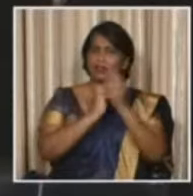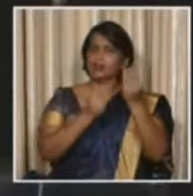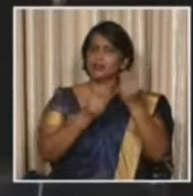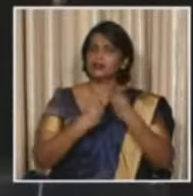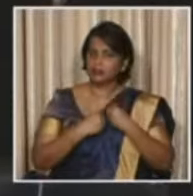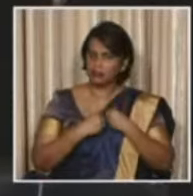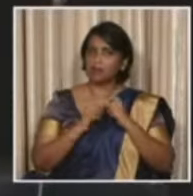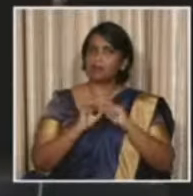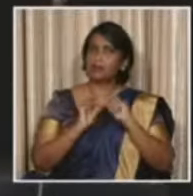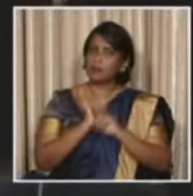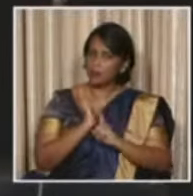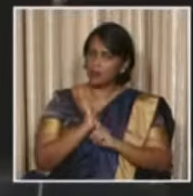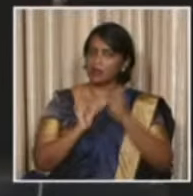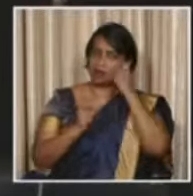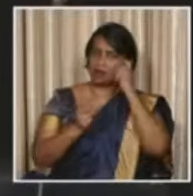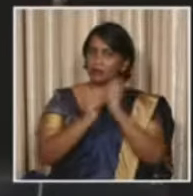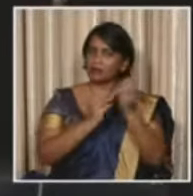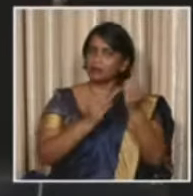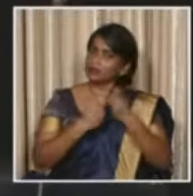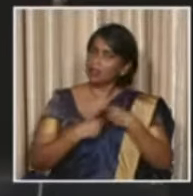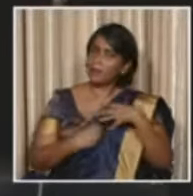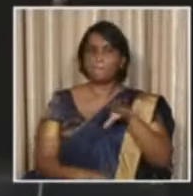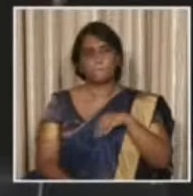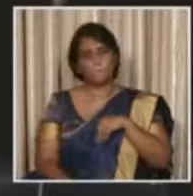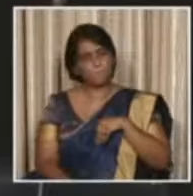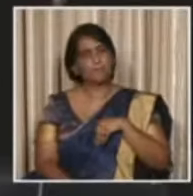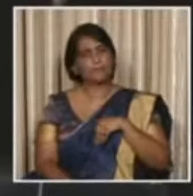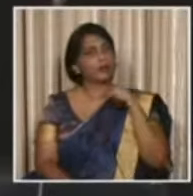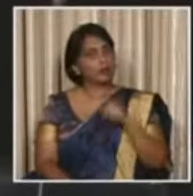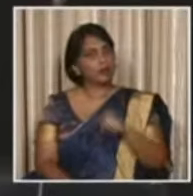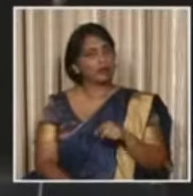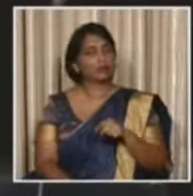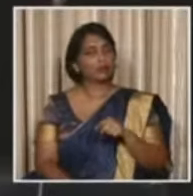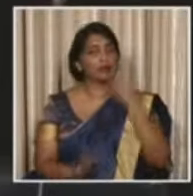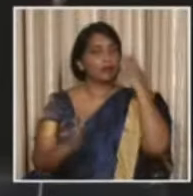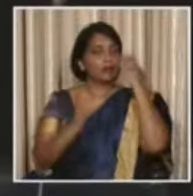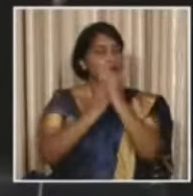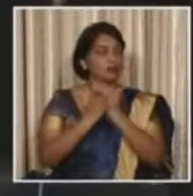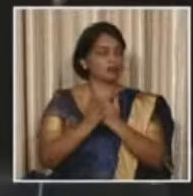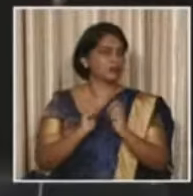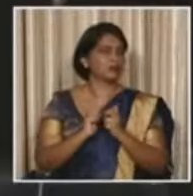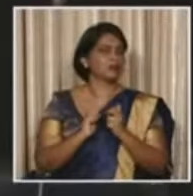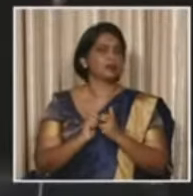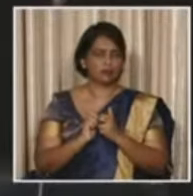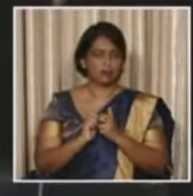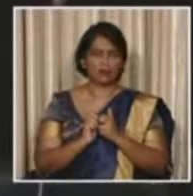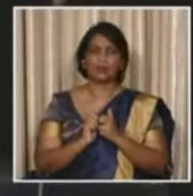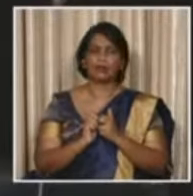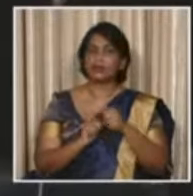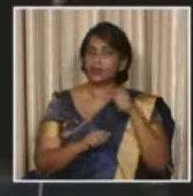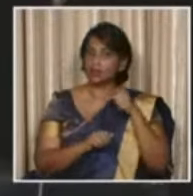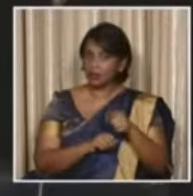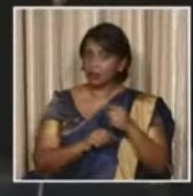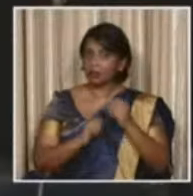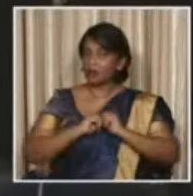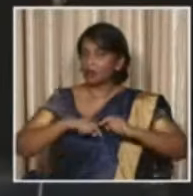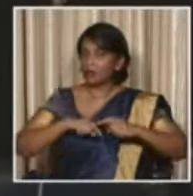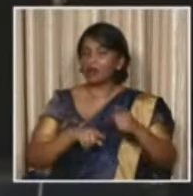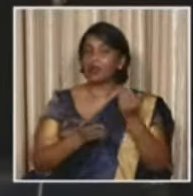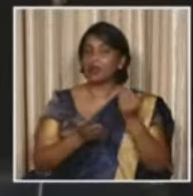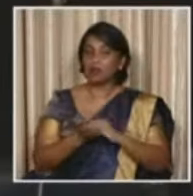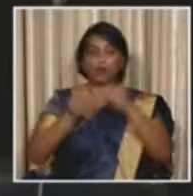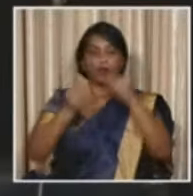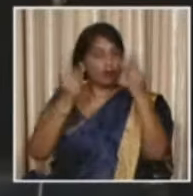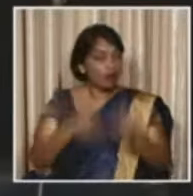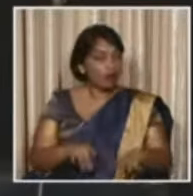අපි මේ පනතර සංශෝධන ඉදිරිපත් කරපු සමහර ඒවා පිළිගත්තා. මේ කොන්සෙප්ට් එකේ ප්‍රශ්නයක් තියෙන්නේ. ආප මේගොල්ලන්ගේ පැවැත්ම තියෙන්නේ ආපහු